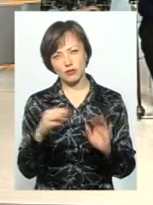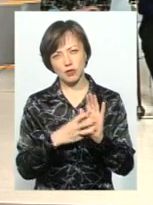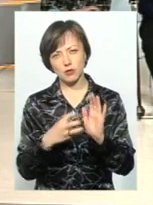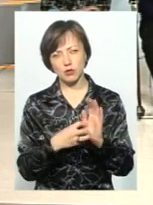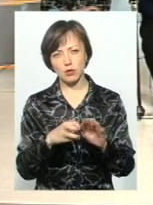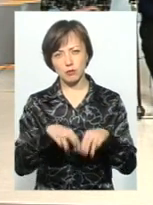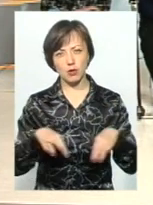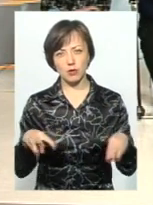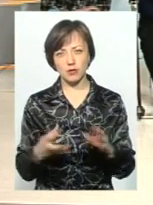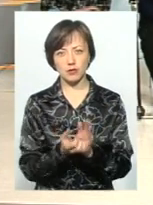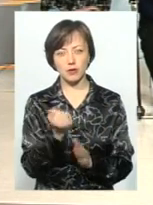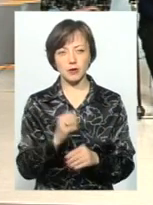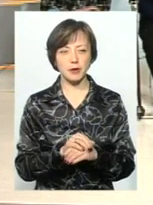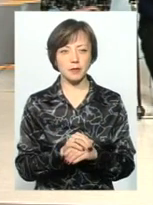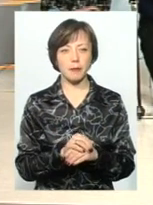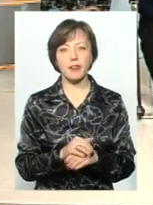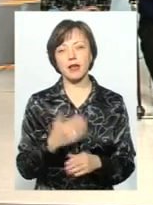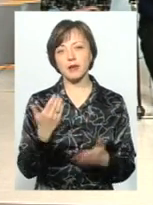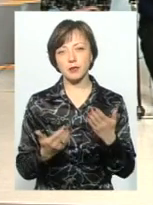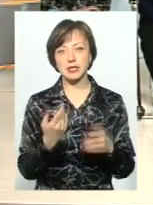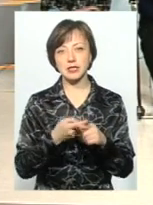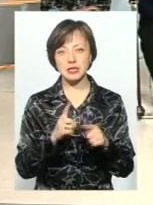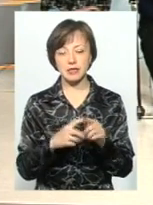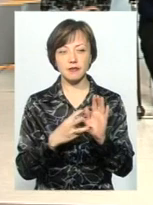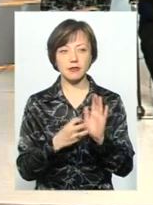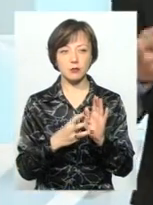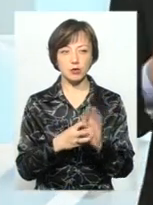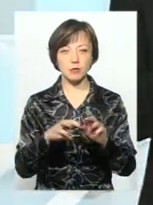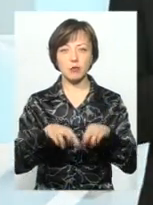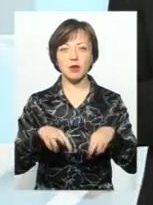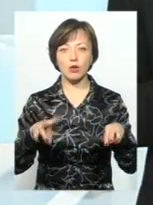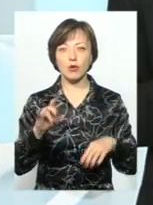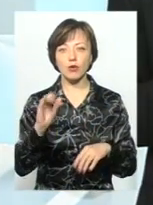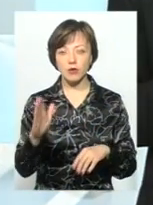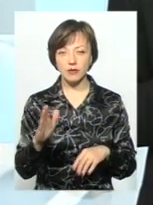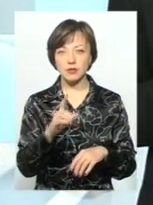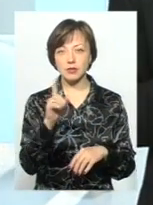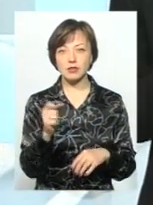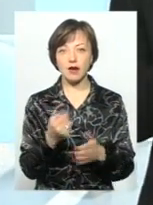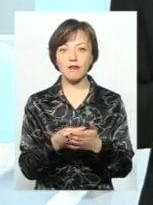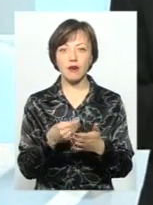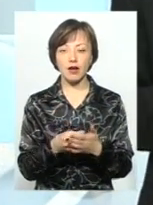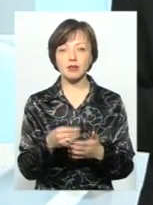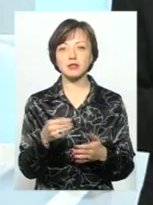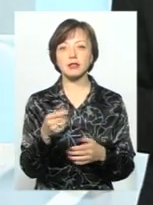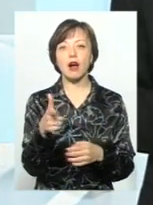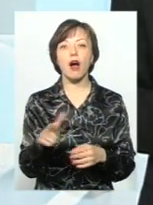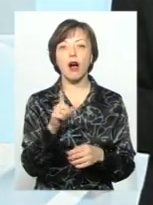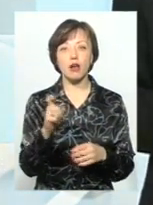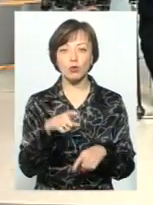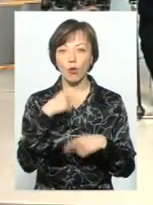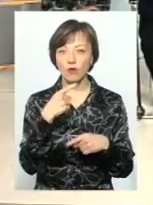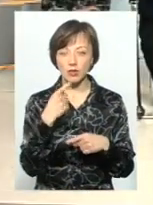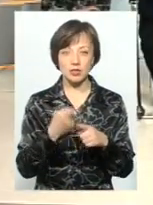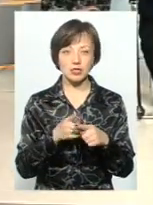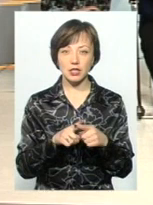не врятує. Ні, 800, якщо дивитися цих 800 мільйонів, це мільйонів ще й за вартість самого природного газу. Ага, тобто говорити,